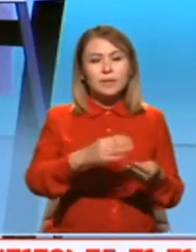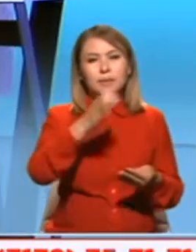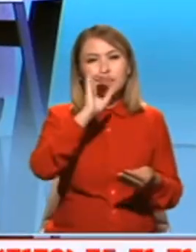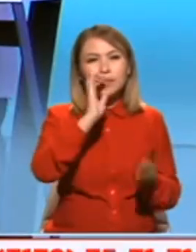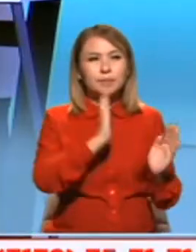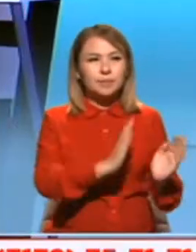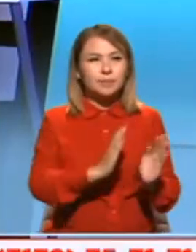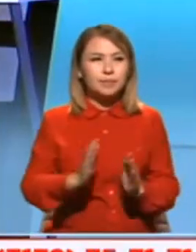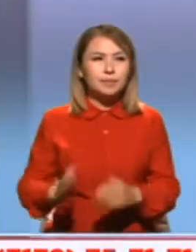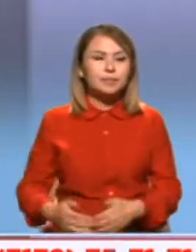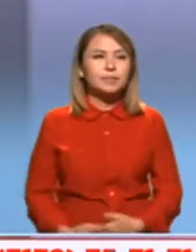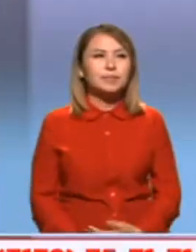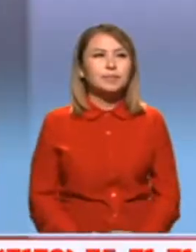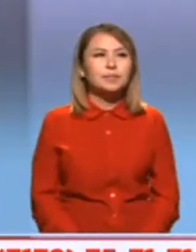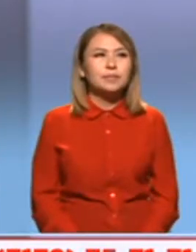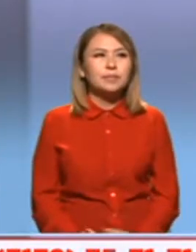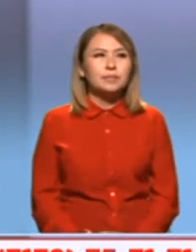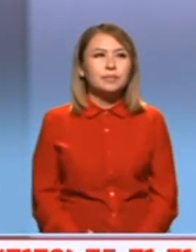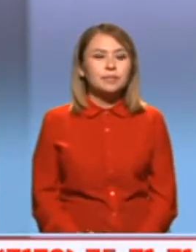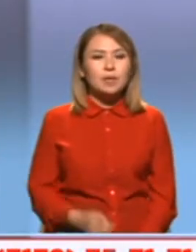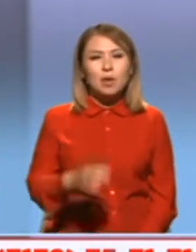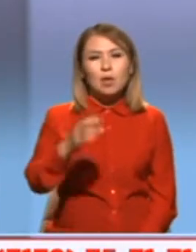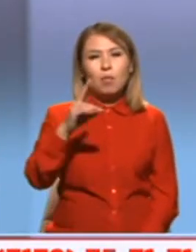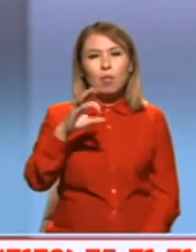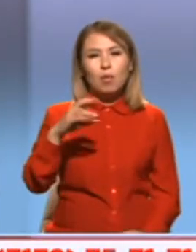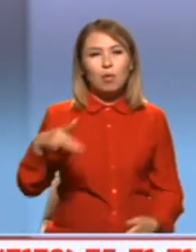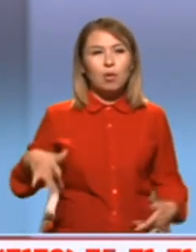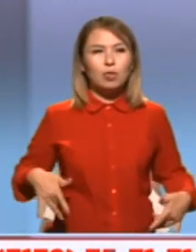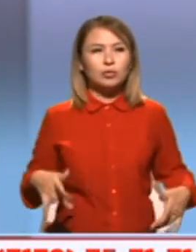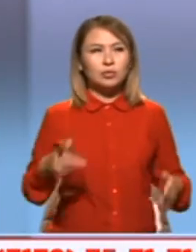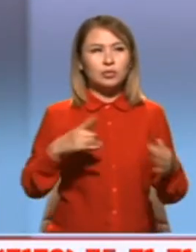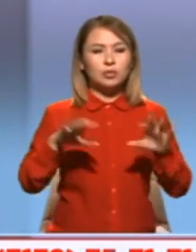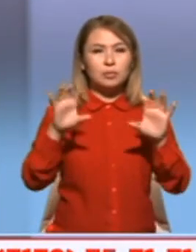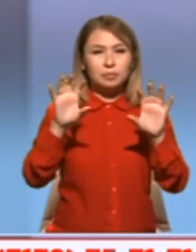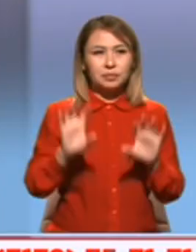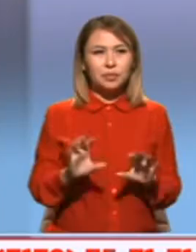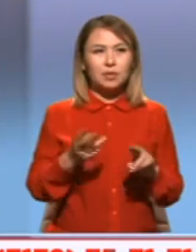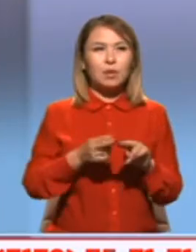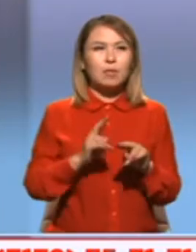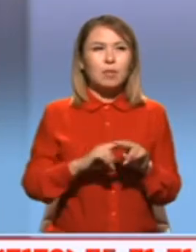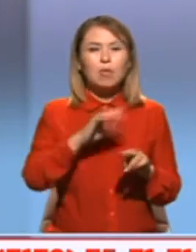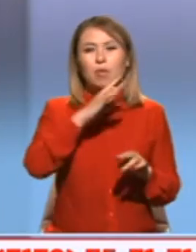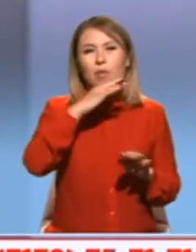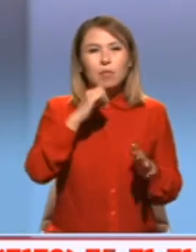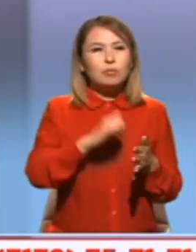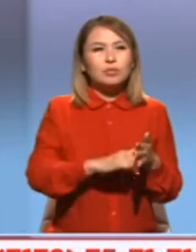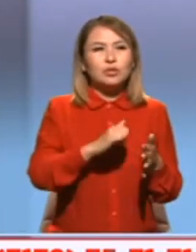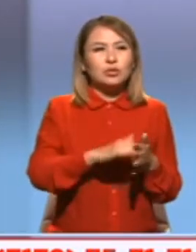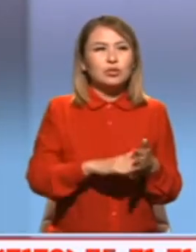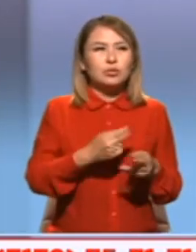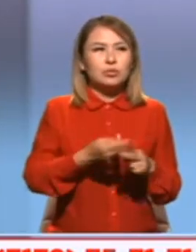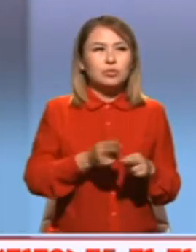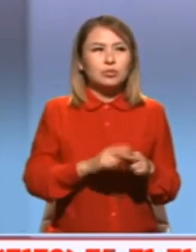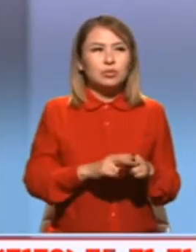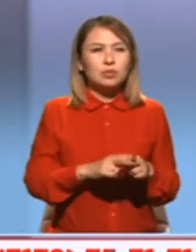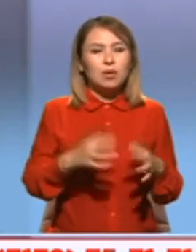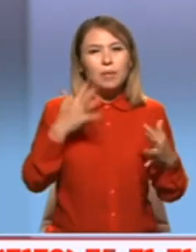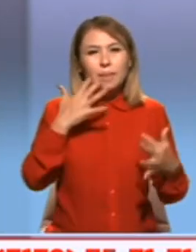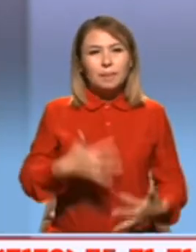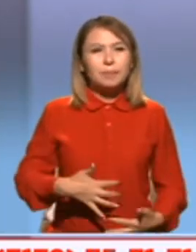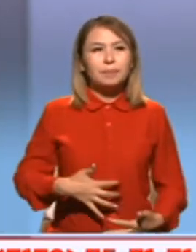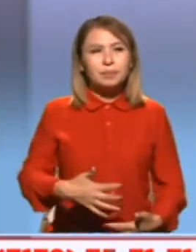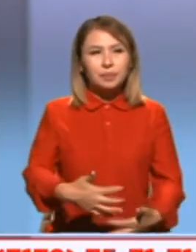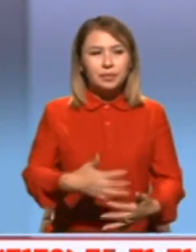бе? Жалпы бүйректің төмен түсуі, яғни өзінің тұрған орнынан түсуі, көптеген себептерге байланысты түсуі мүмкін, яғни жүктілікке